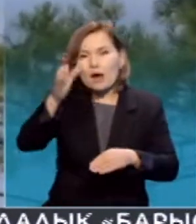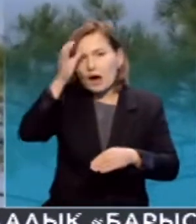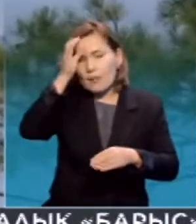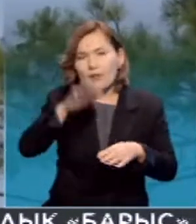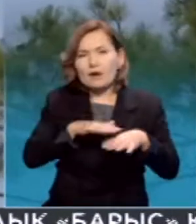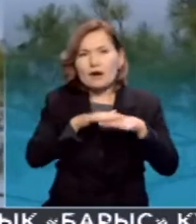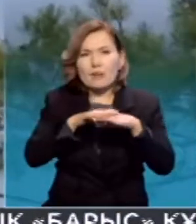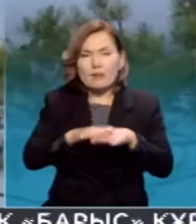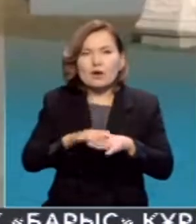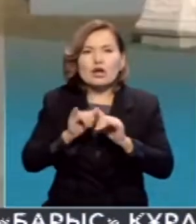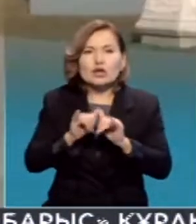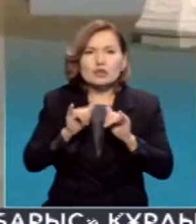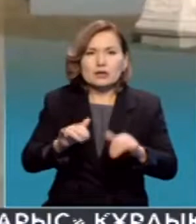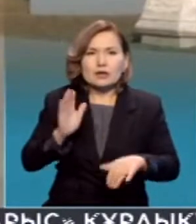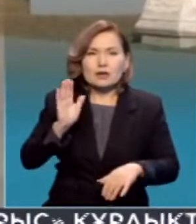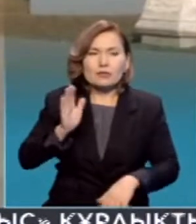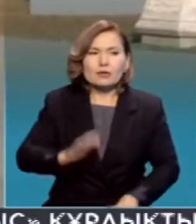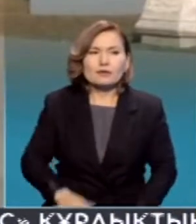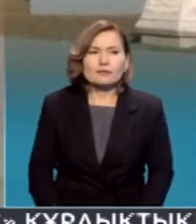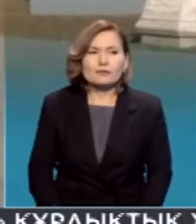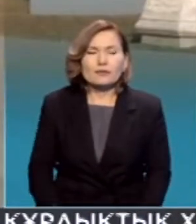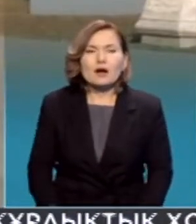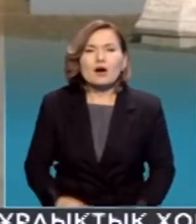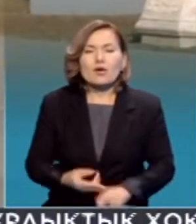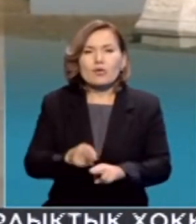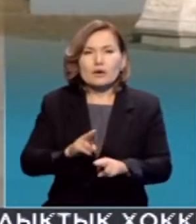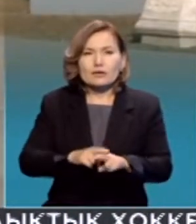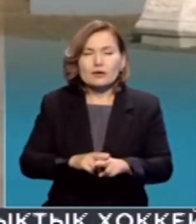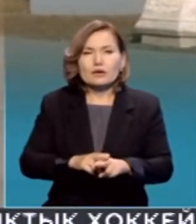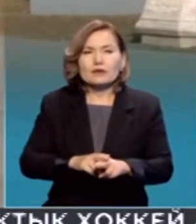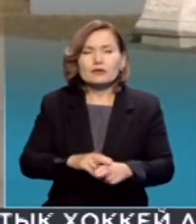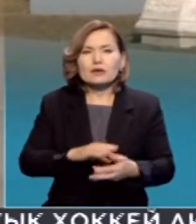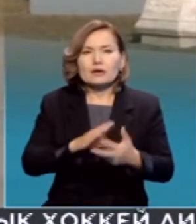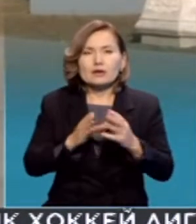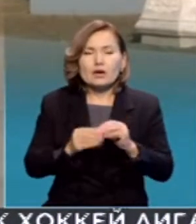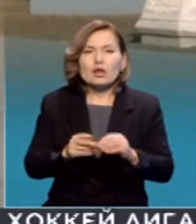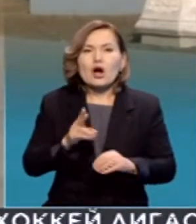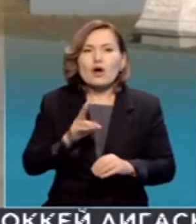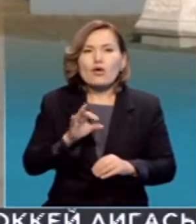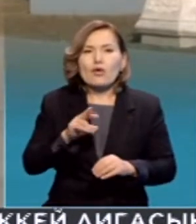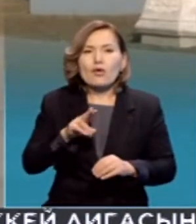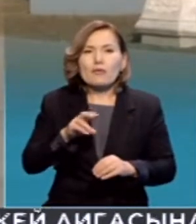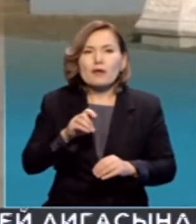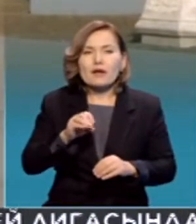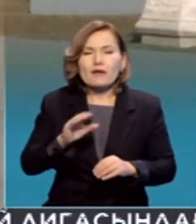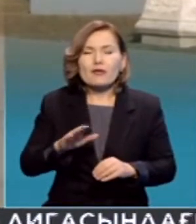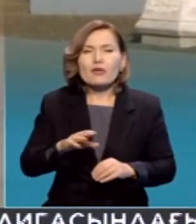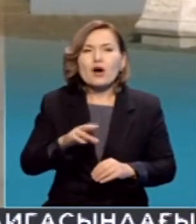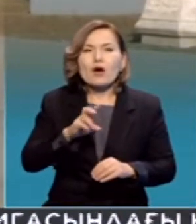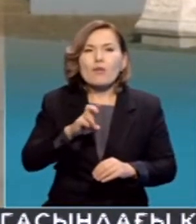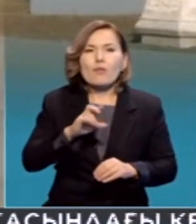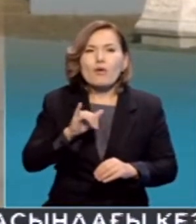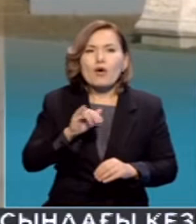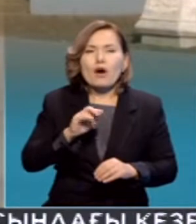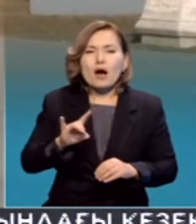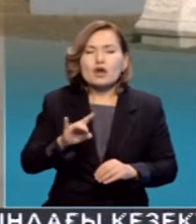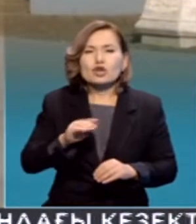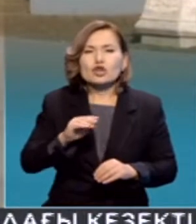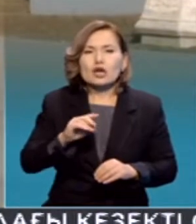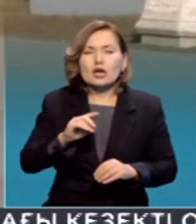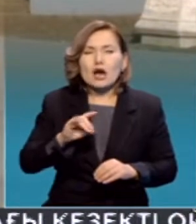жүйесі жетілдіріледі. Шорманның мұсасы, Мәшһүр Жүсіп Көпеев, Бұхар Жырау біздің өңірден болғандықтан